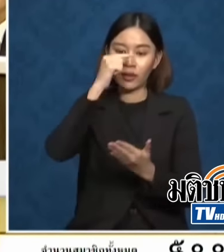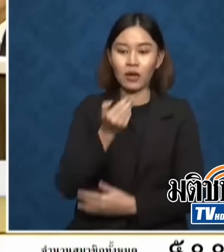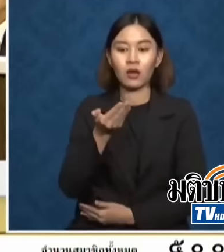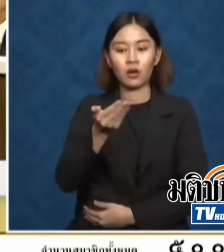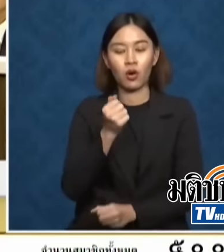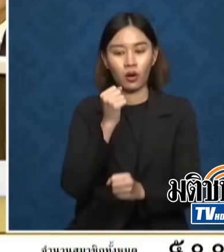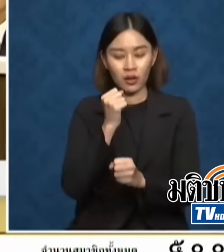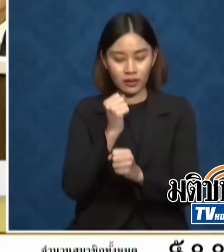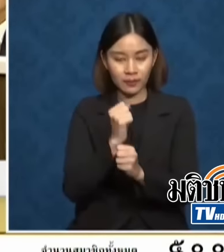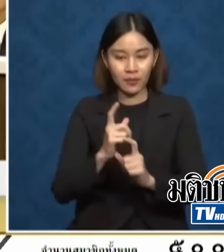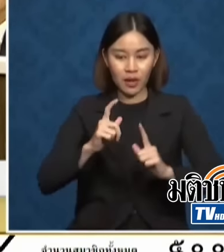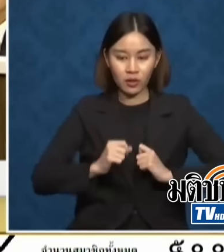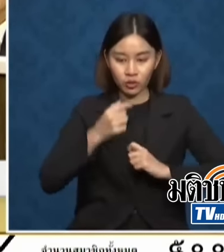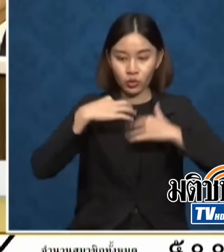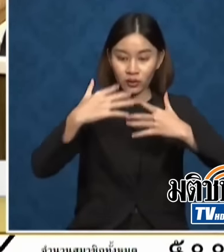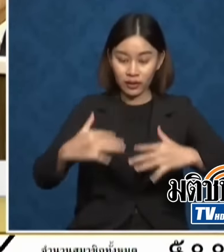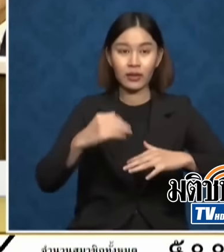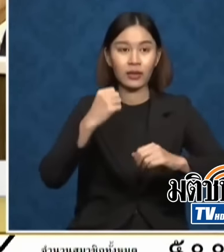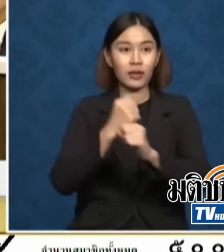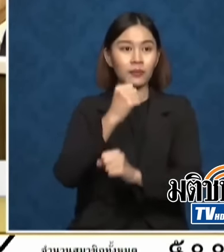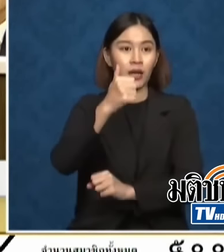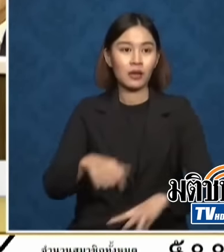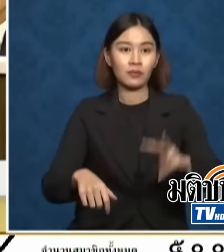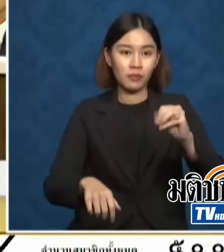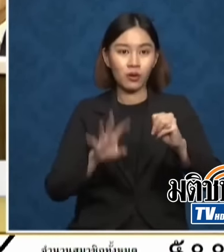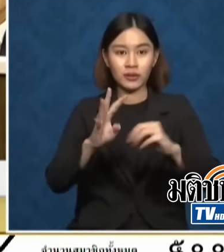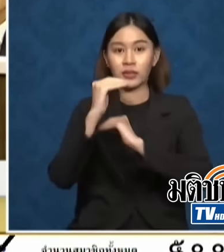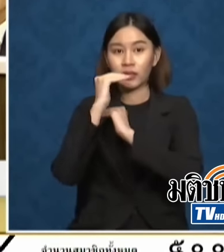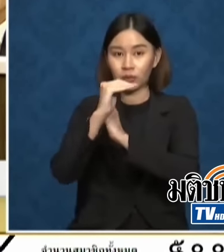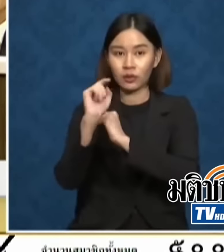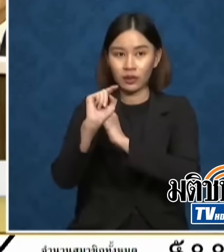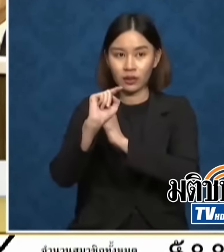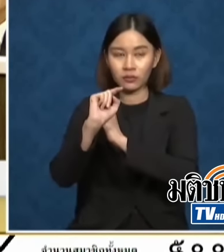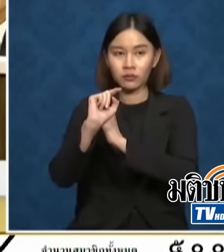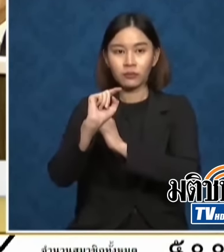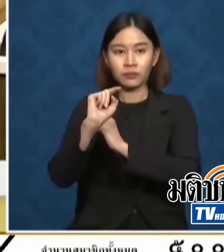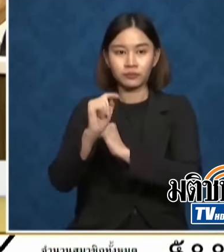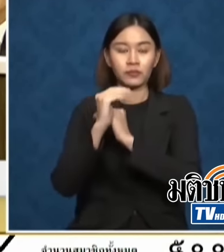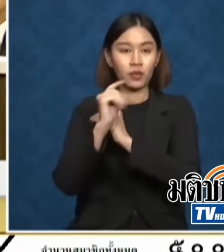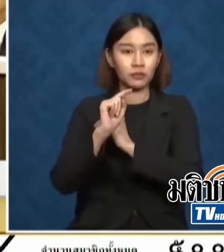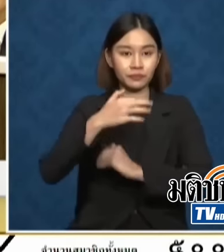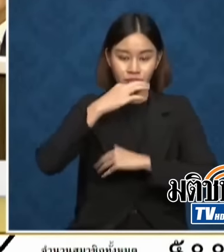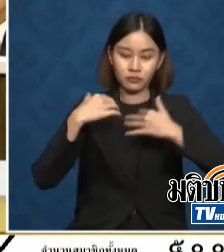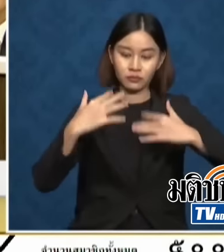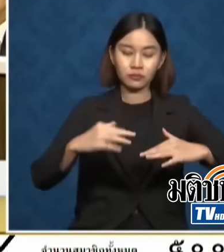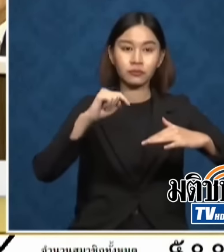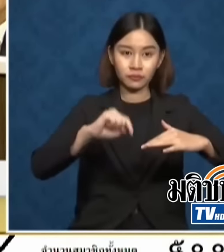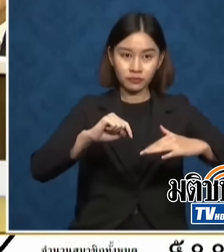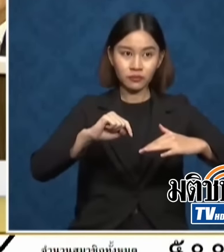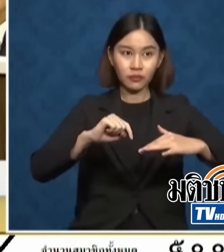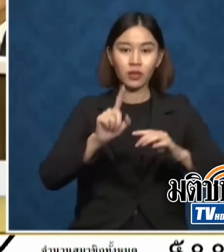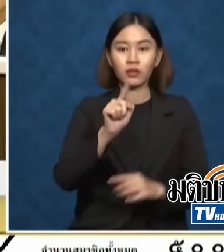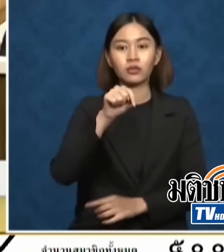ญาตทำการประมงในทะเลหลวงมาตรา4กำหนดชายกำหนดทะเลชายฝั่งให้น้อย